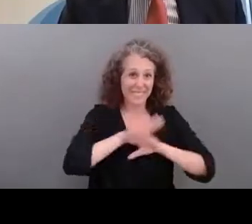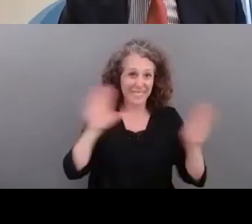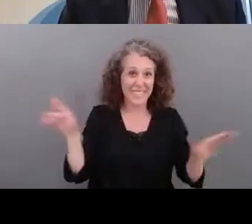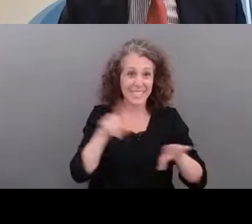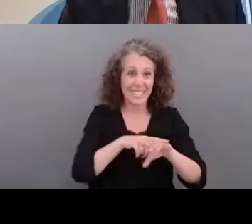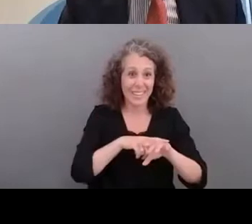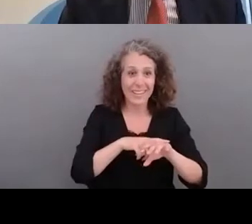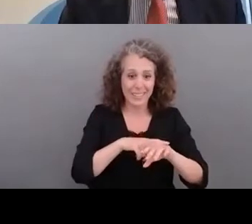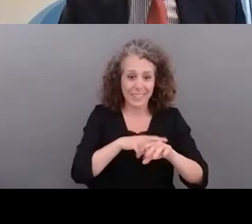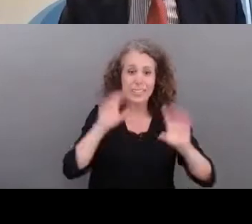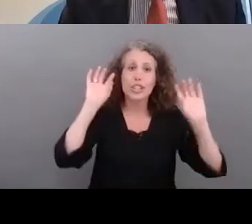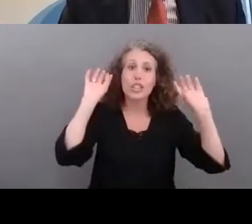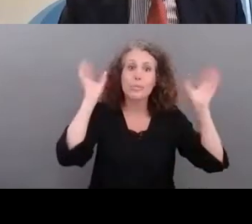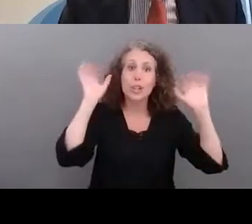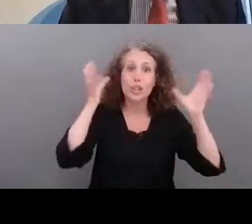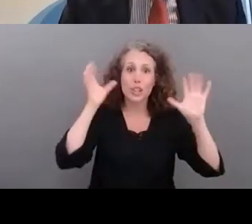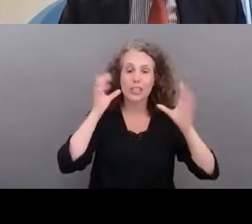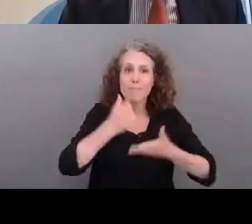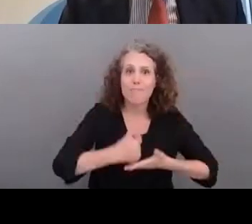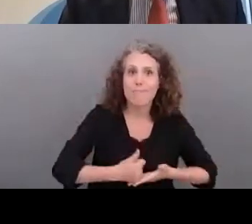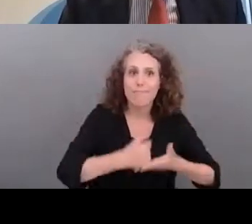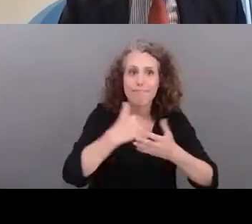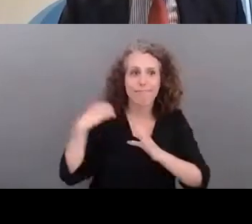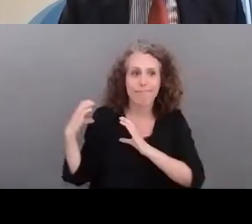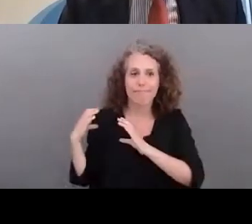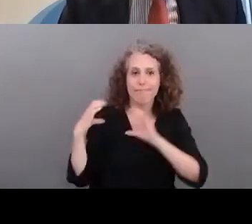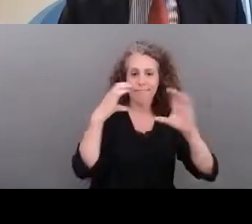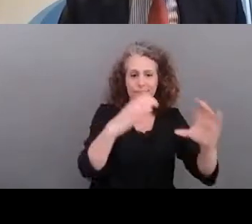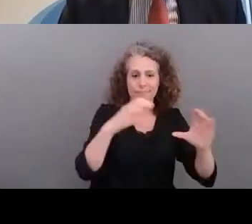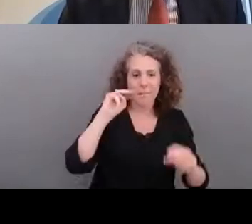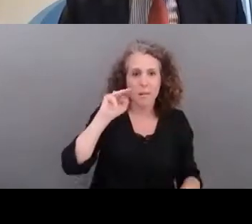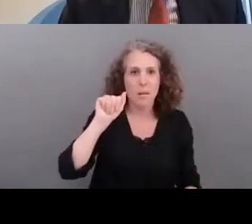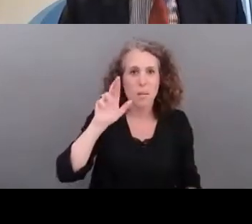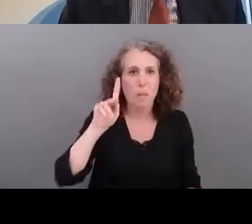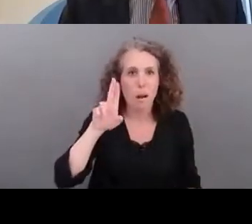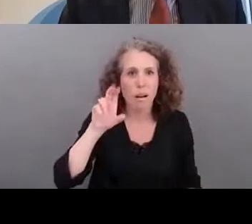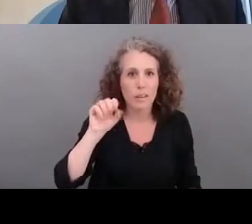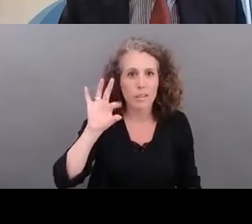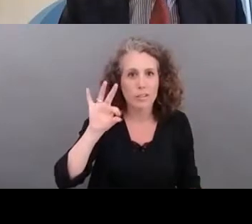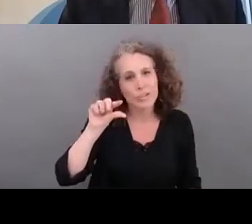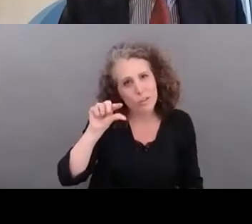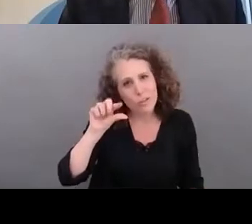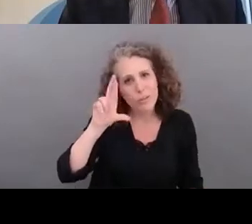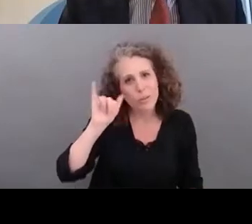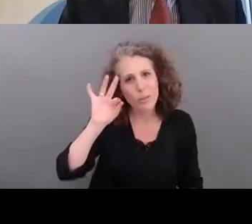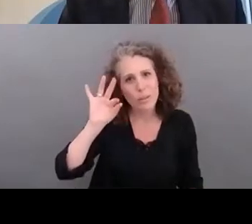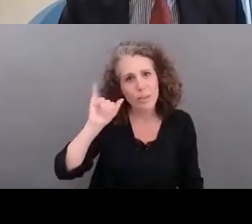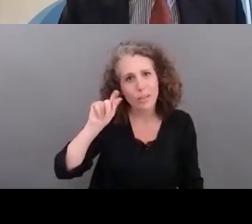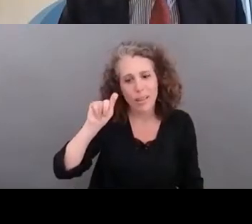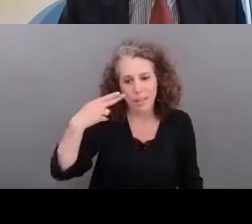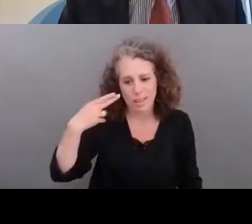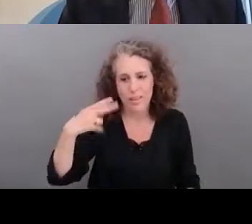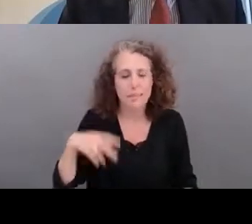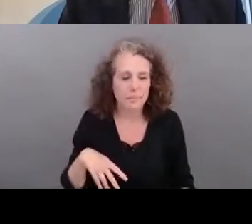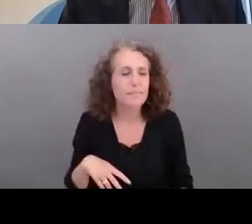cette fonction bientôt. Je vais passer la place à Martin Griffiths et je suis certain que